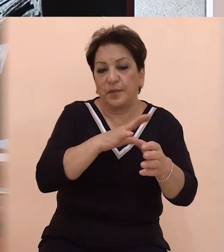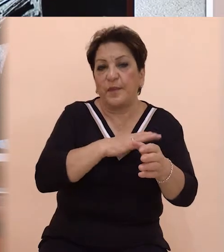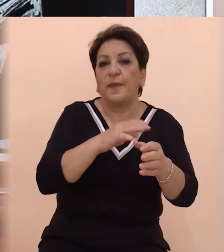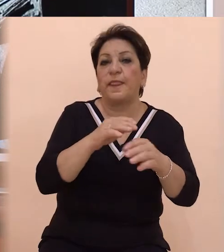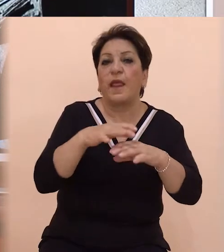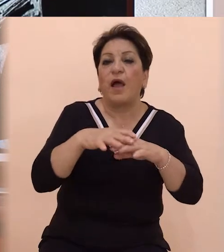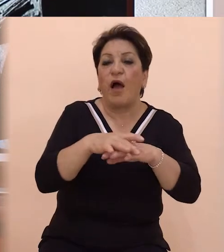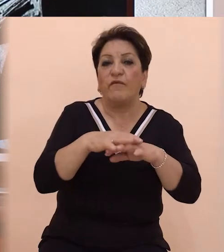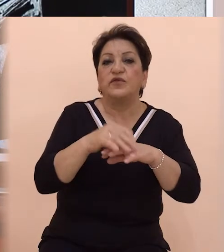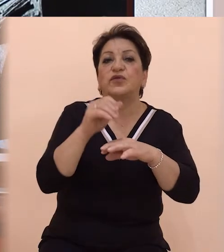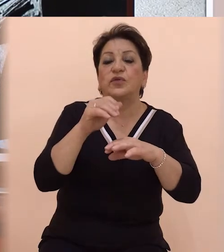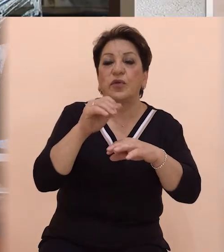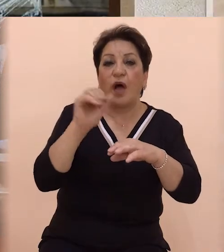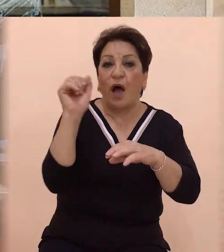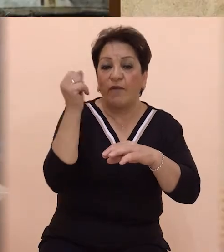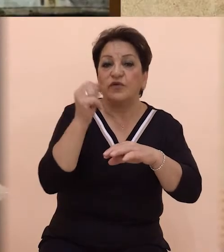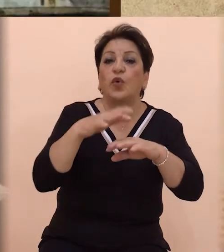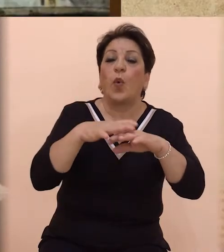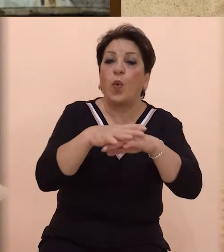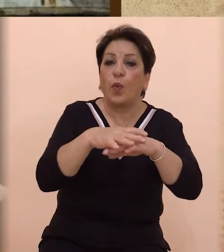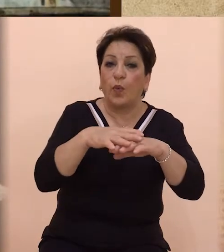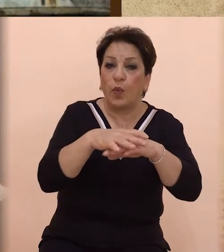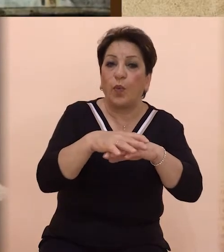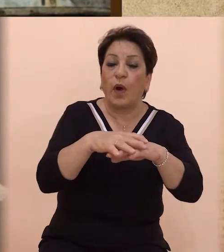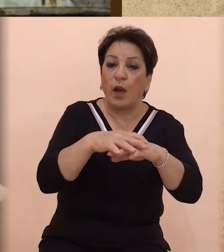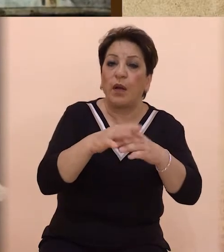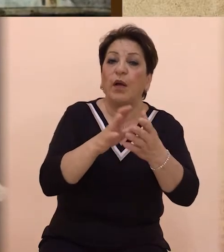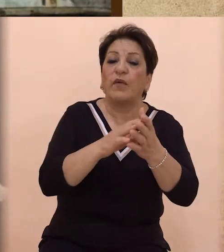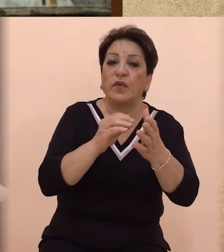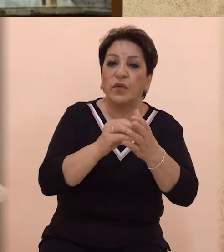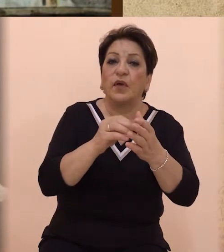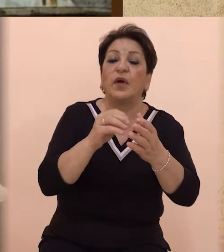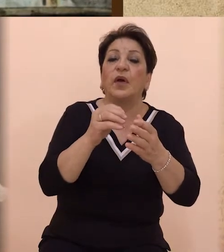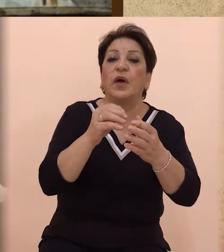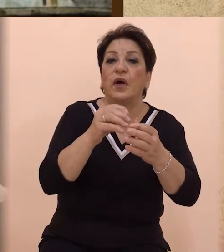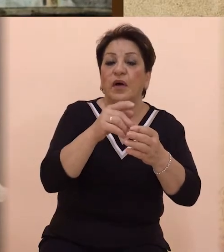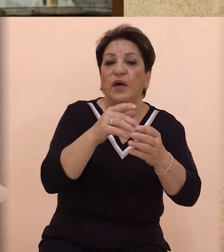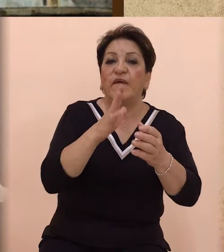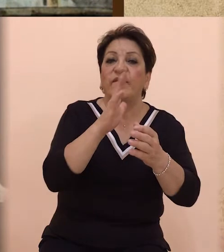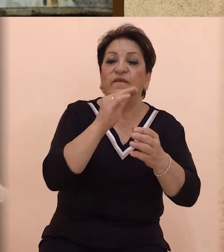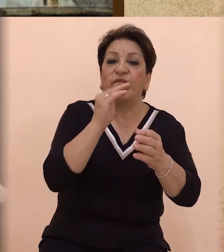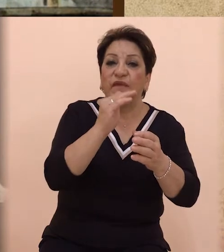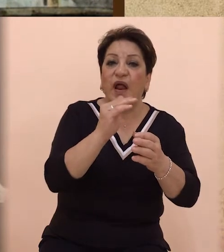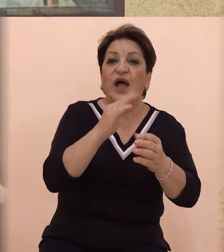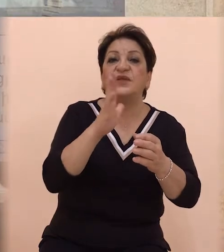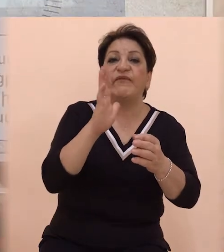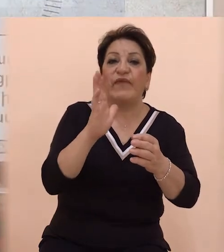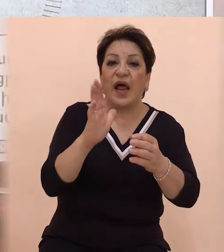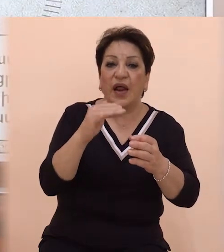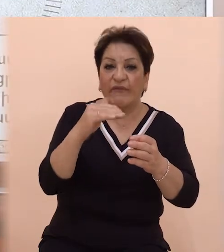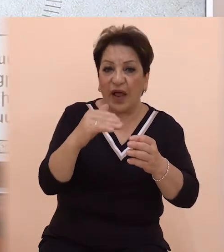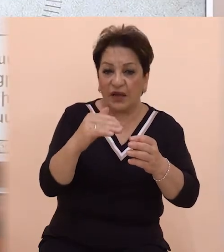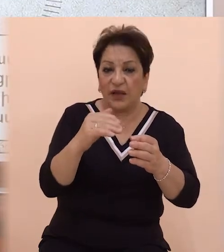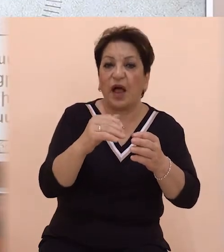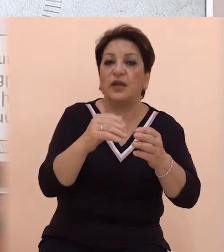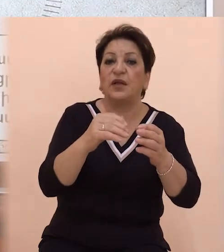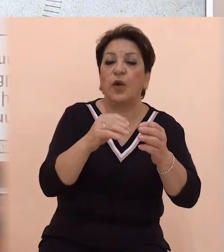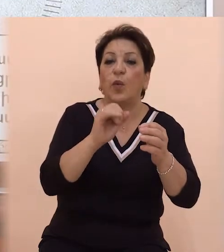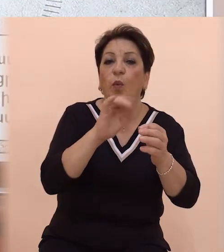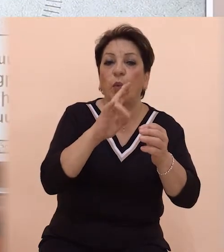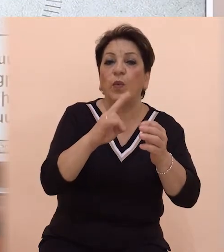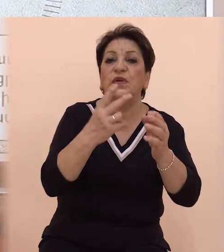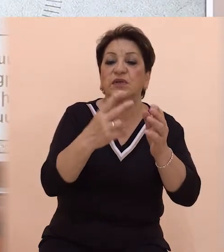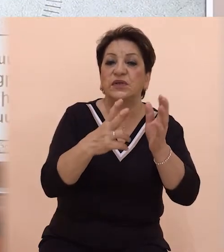ավստրո հունգարյայի արգեդուկս և գահաժարանք վրանց վերդ վերդինանդի սպանությունը։ Հունիսի 28-ին,